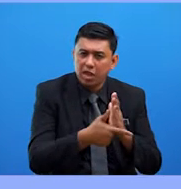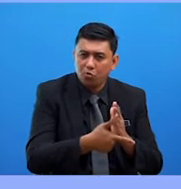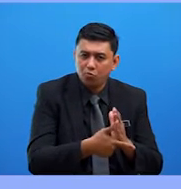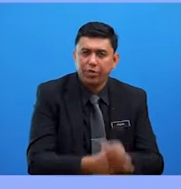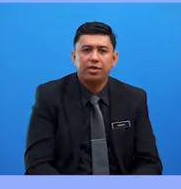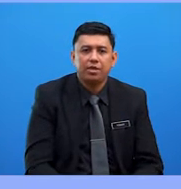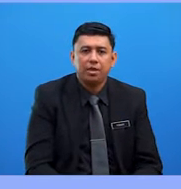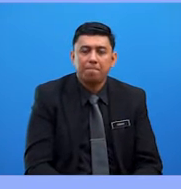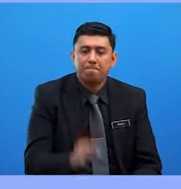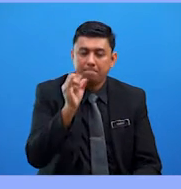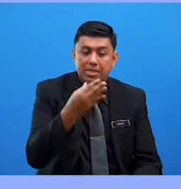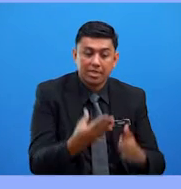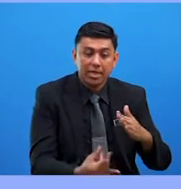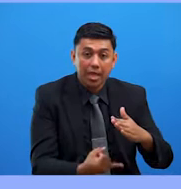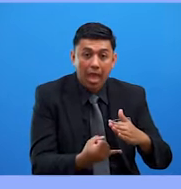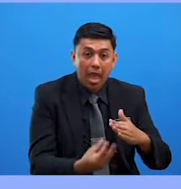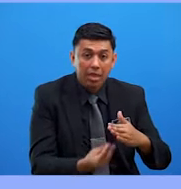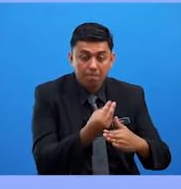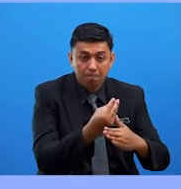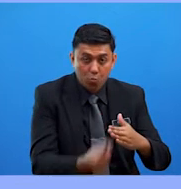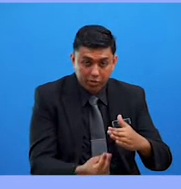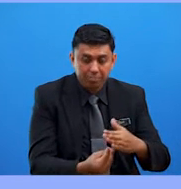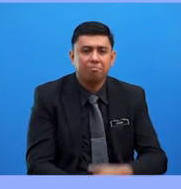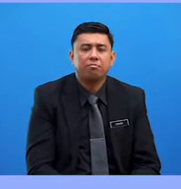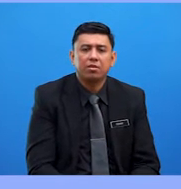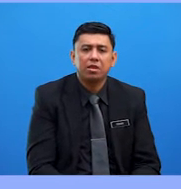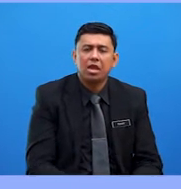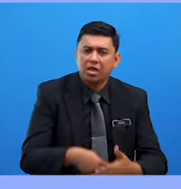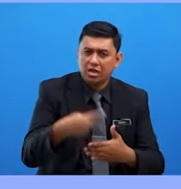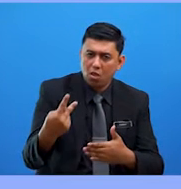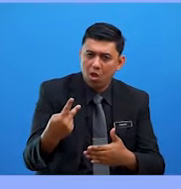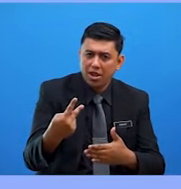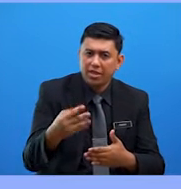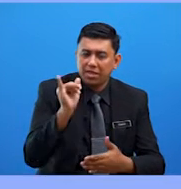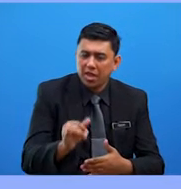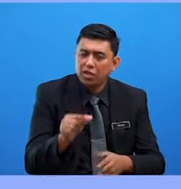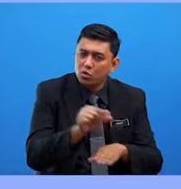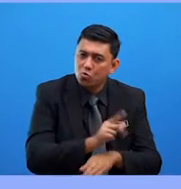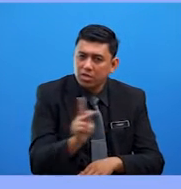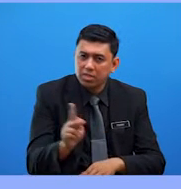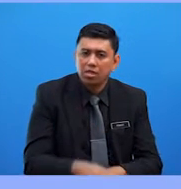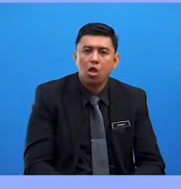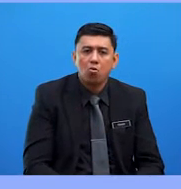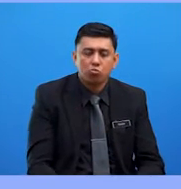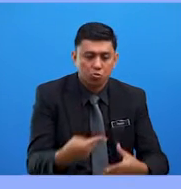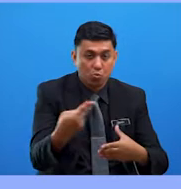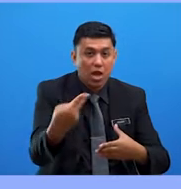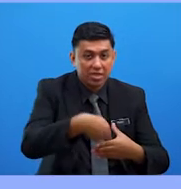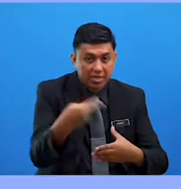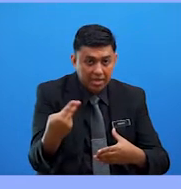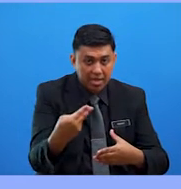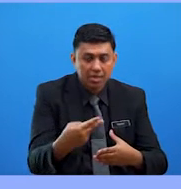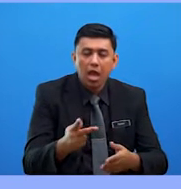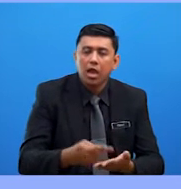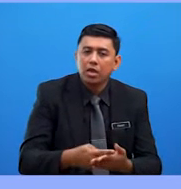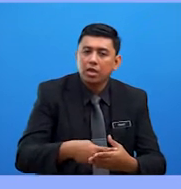Yang pertama, input 1 markah. Faktor pengeluaran yang digunakan untuk menghasilkan